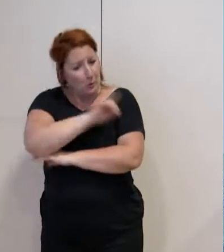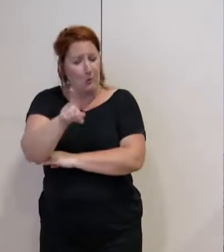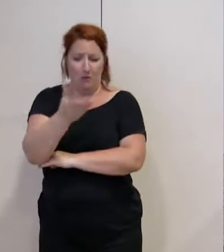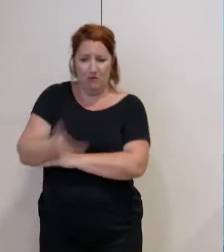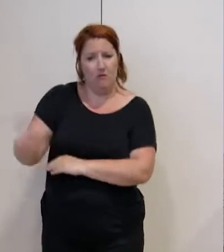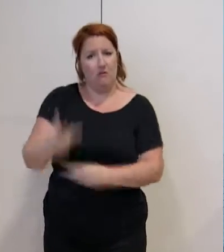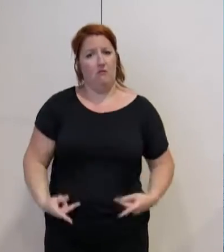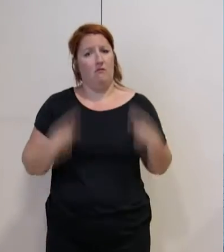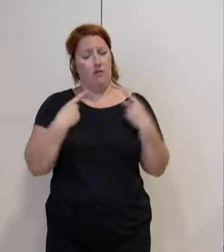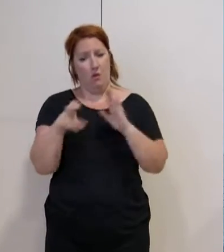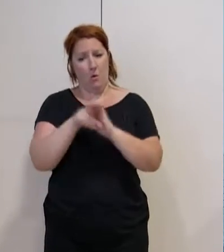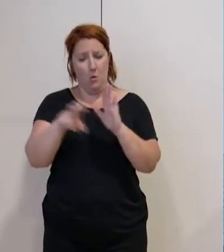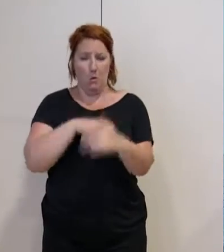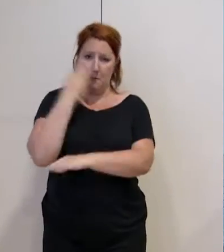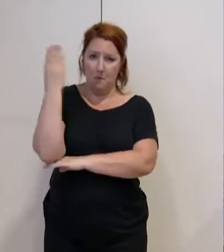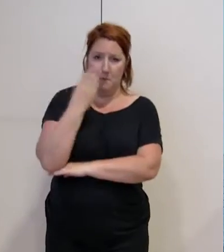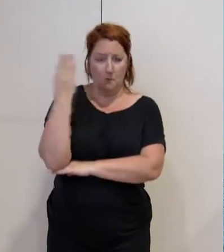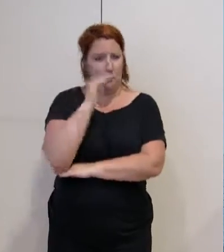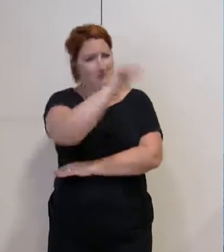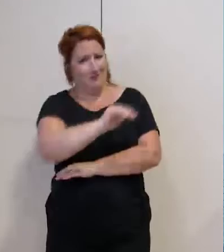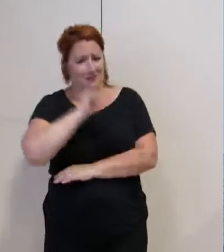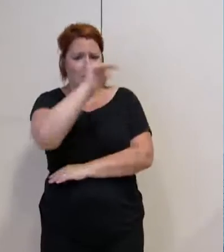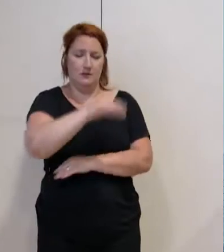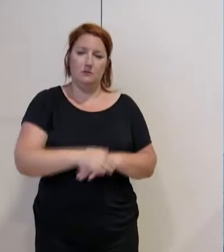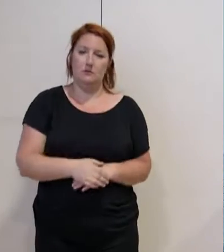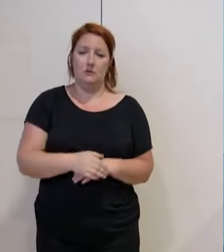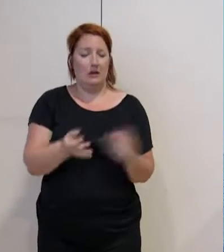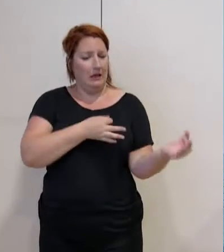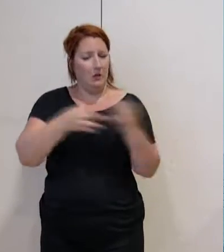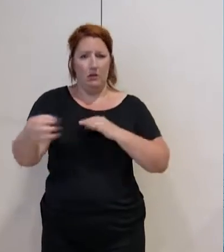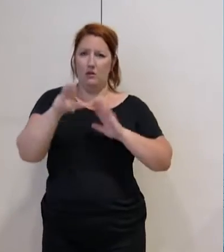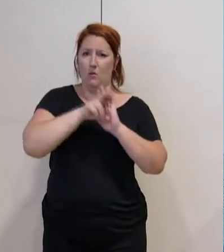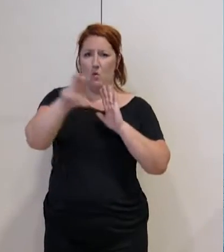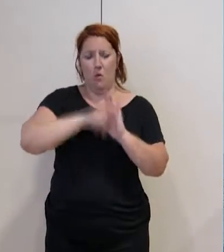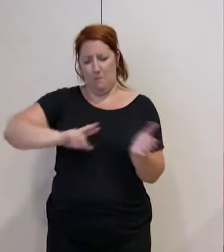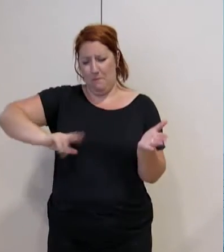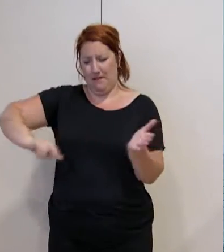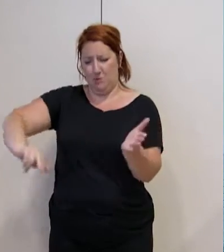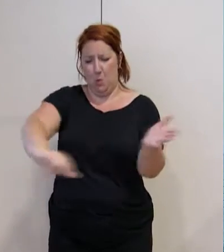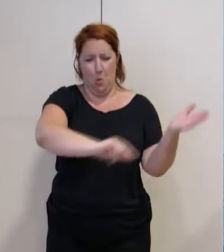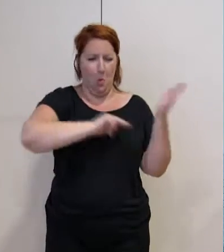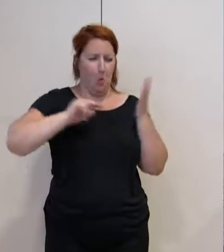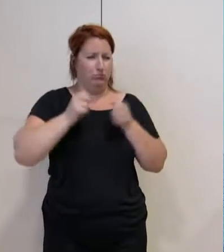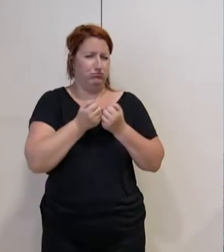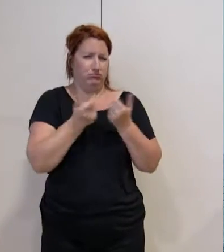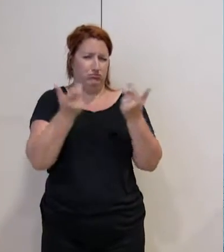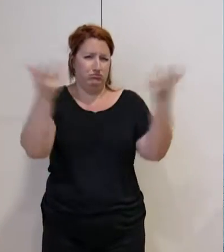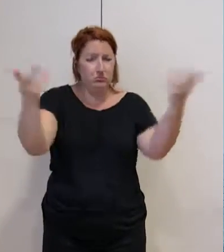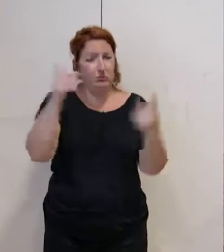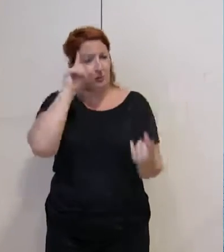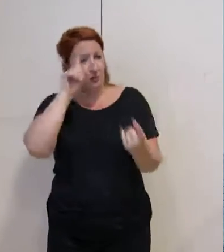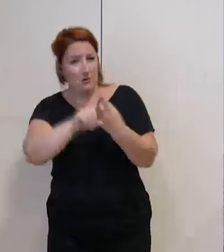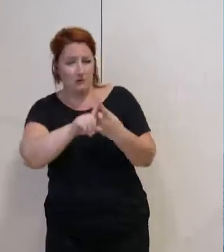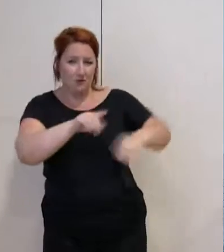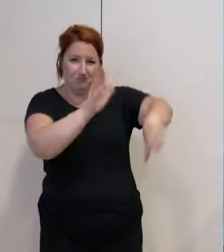Grenoblois et des Grenobloises. Les pétitions se multiplient dans Grenoble pour vous demander de ne pas mettre en œuvre ce que nous